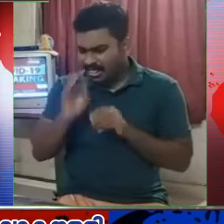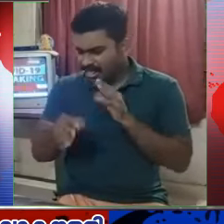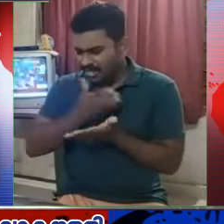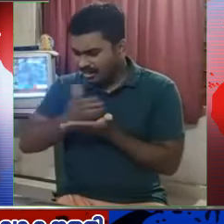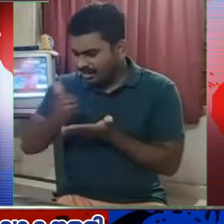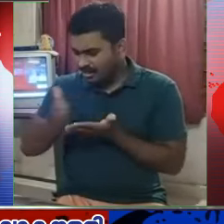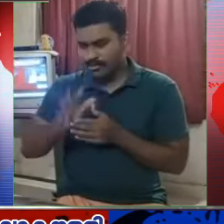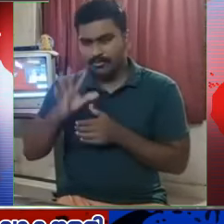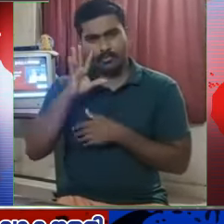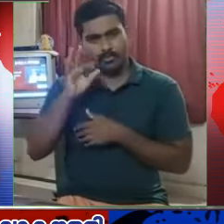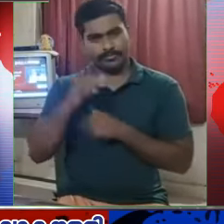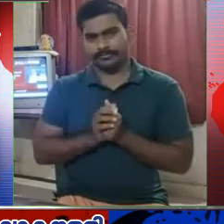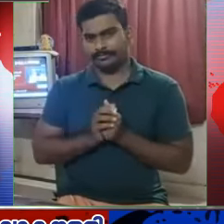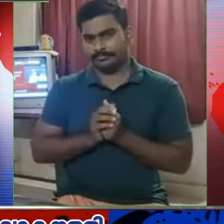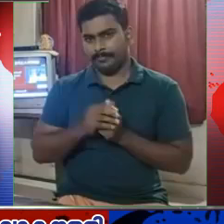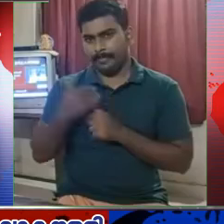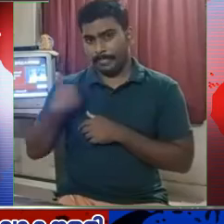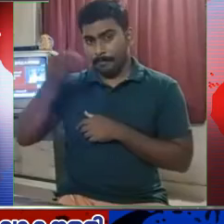വിവിധ സ്ഥലങ്ങൾ,